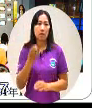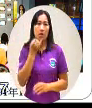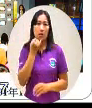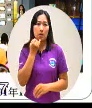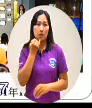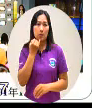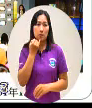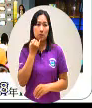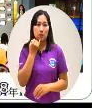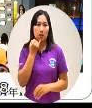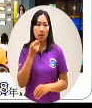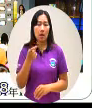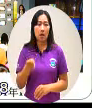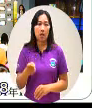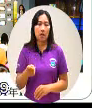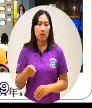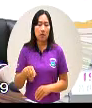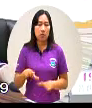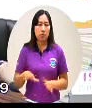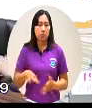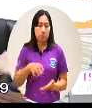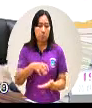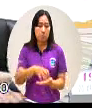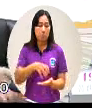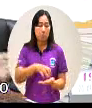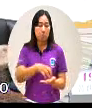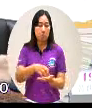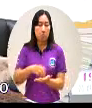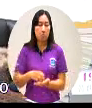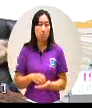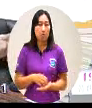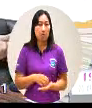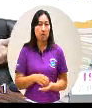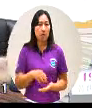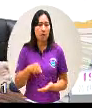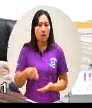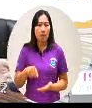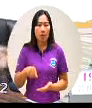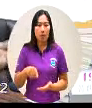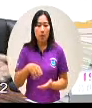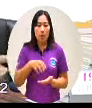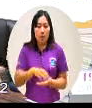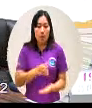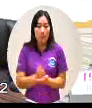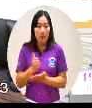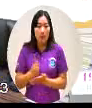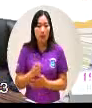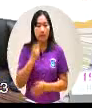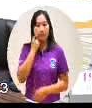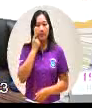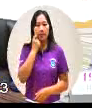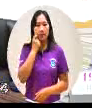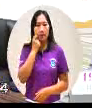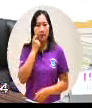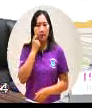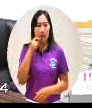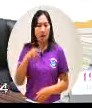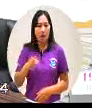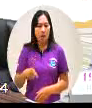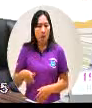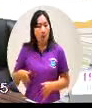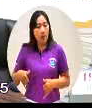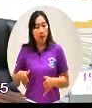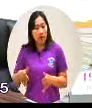少一张都袂当发啊，要发到咱的道路3000更新6000扩建，有条件附带决议的通过